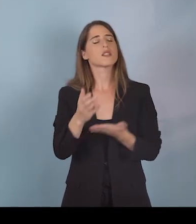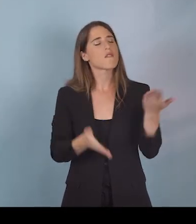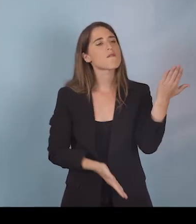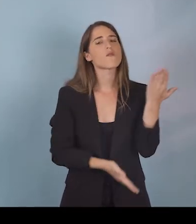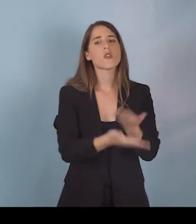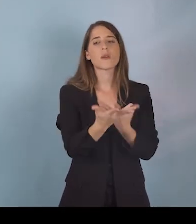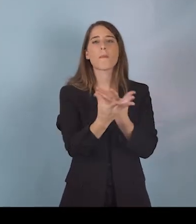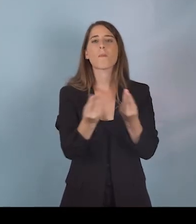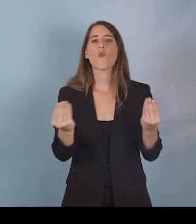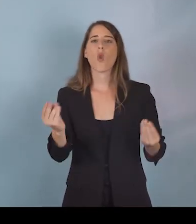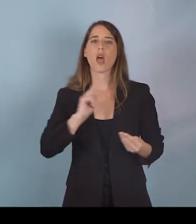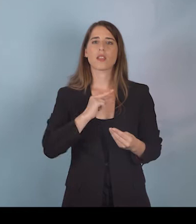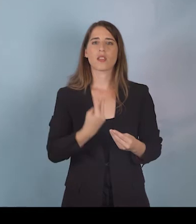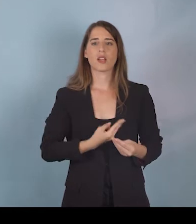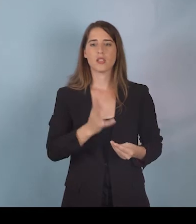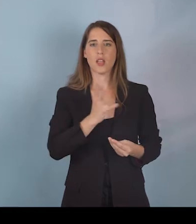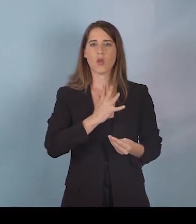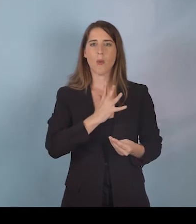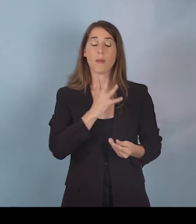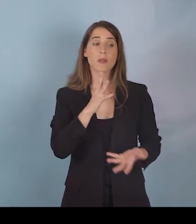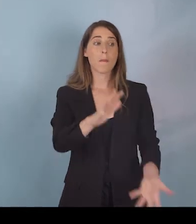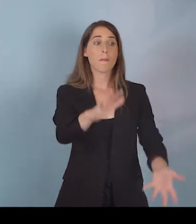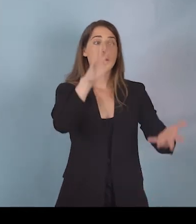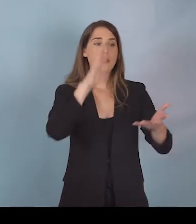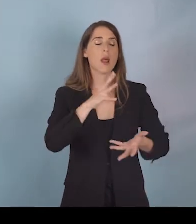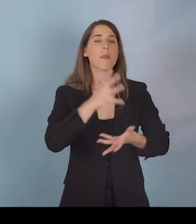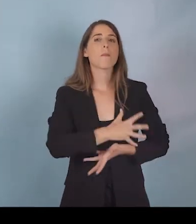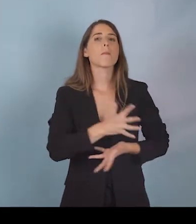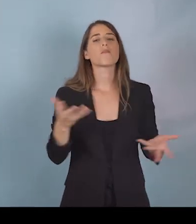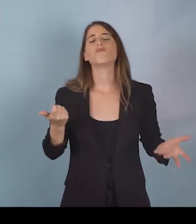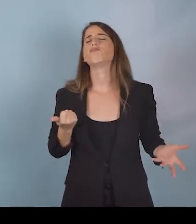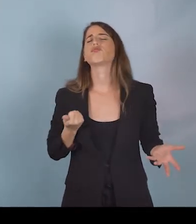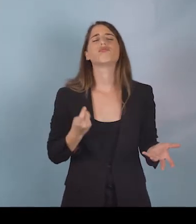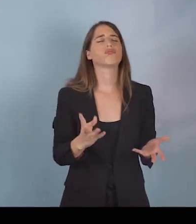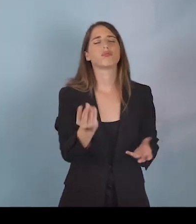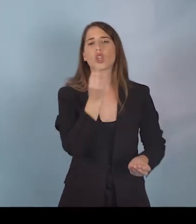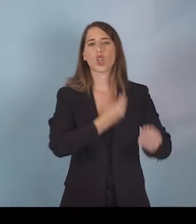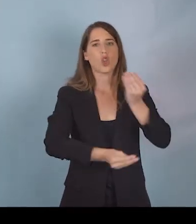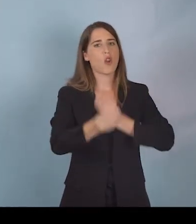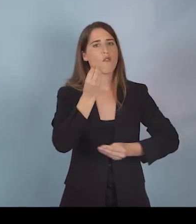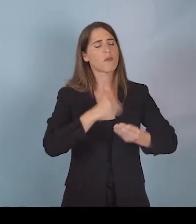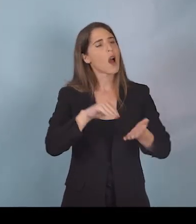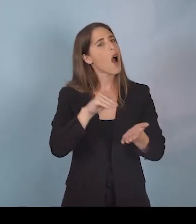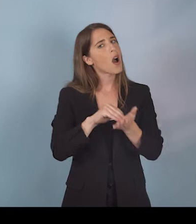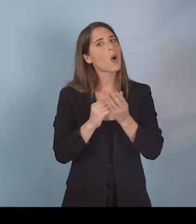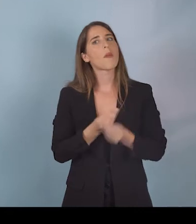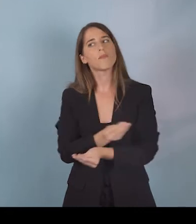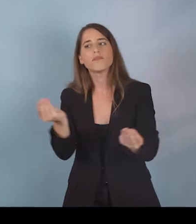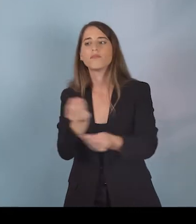ΛΟΑΤΚΙ άτομα, παραλάβαμε μια τεράστια ποσότητα τροφίμων, όπου ακόμα δίνουμε, συνεχίζουμε και δίνουμε τρόφιμα.